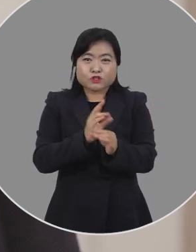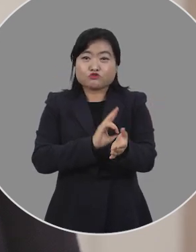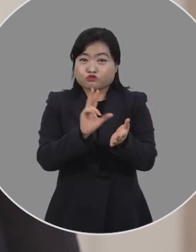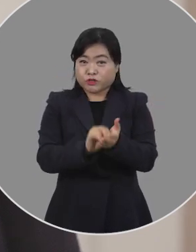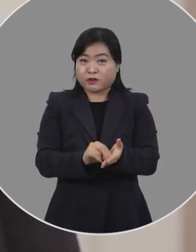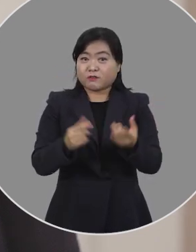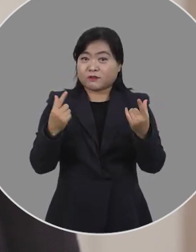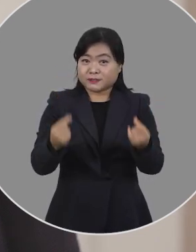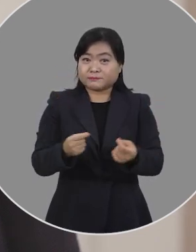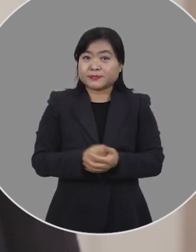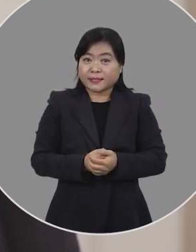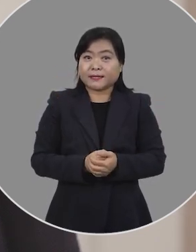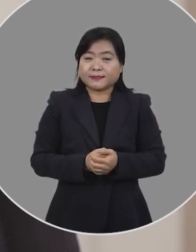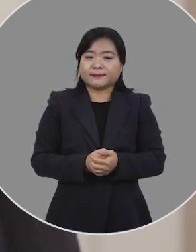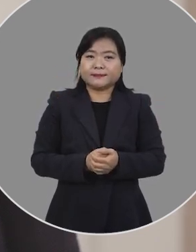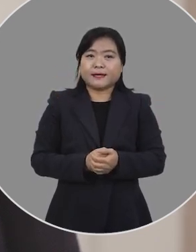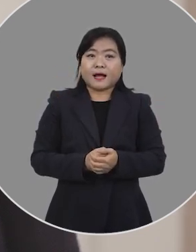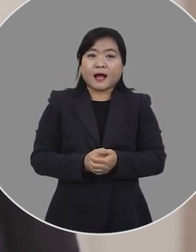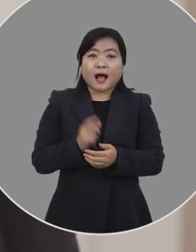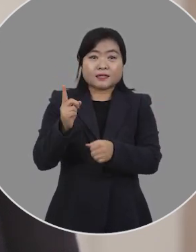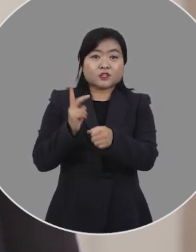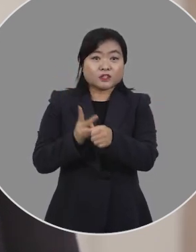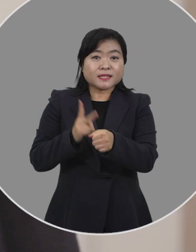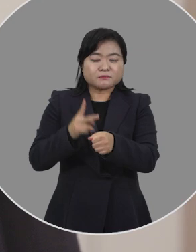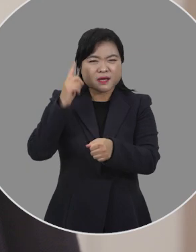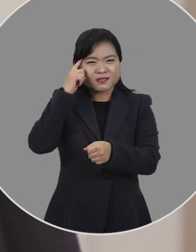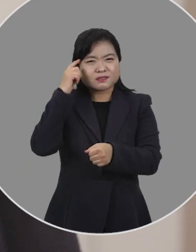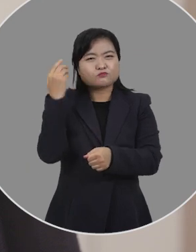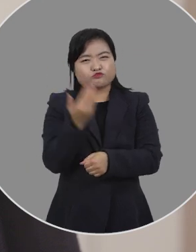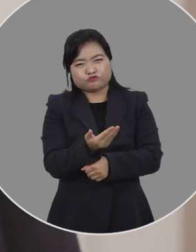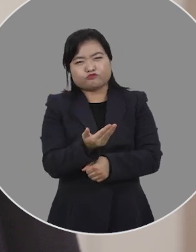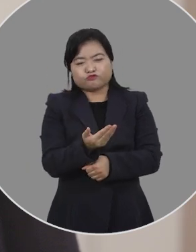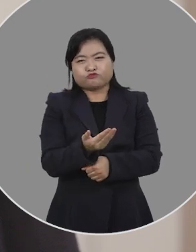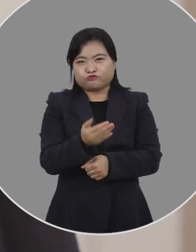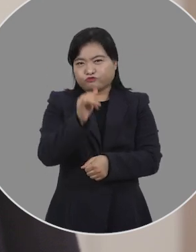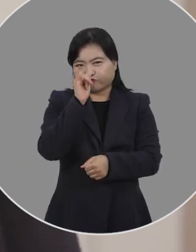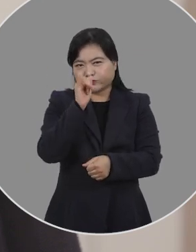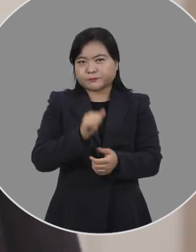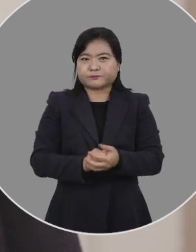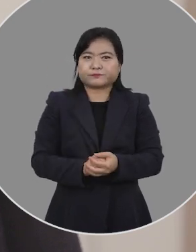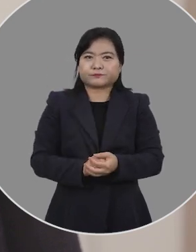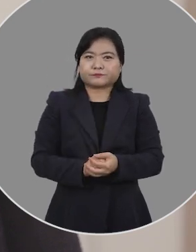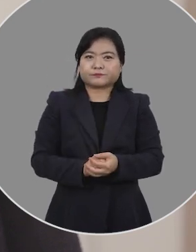주제가 아닐까 싶어요. 한 선생님께서 이런